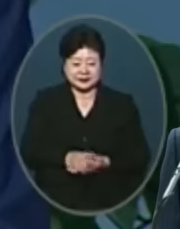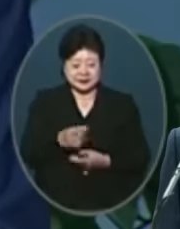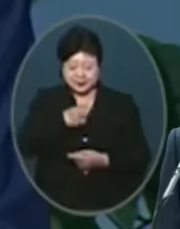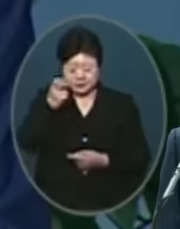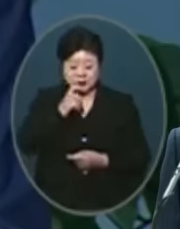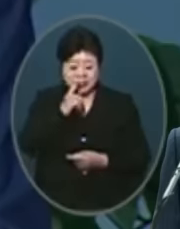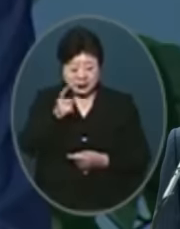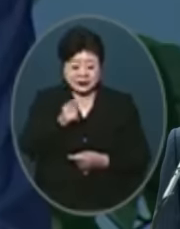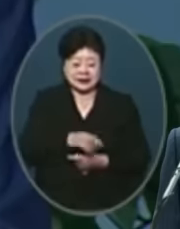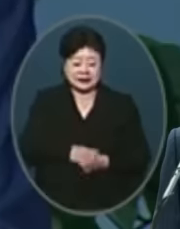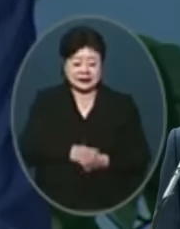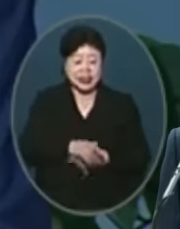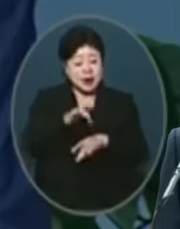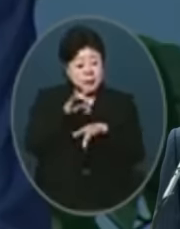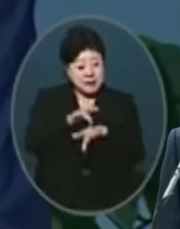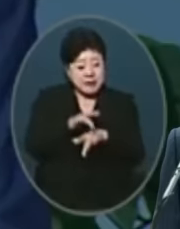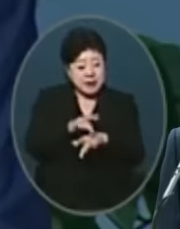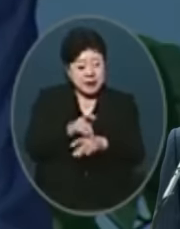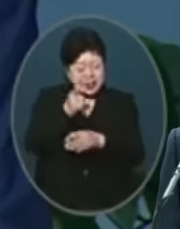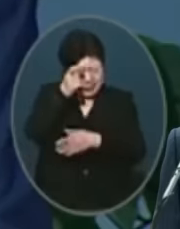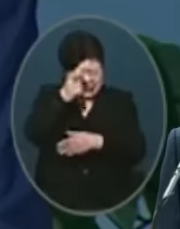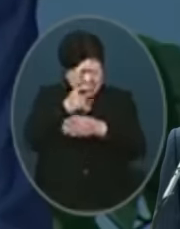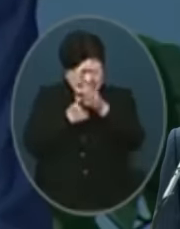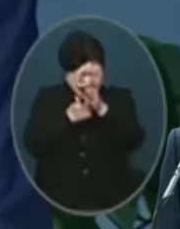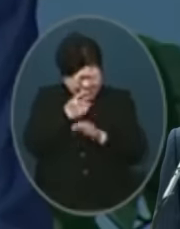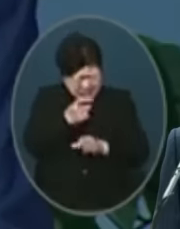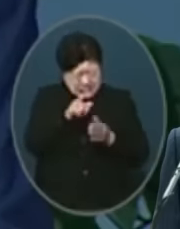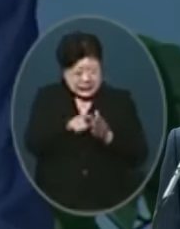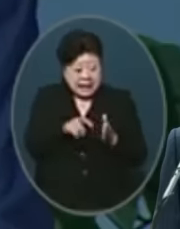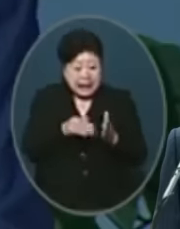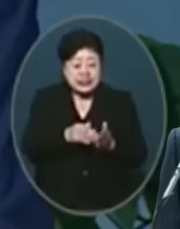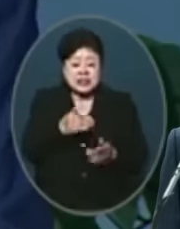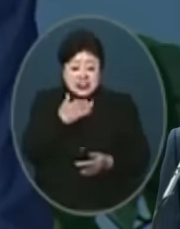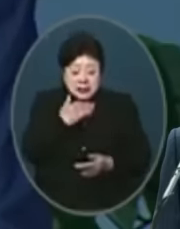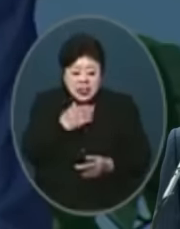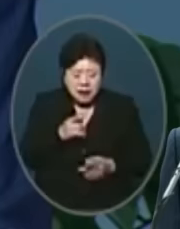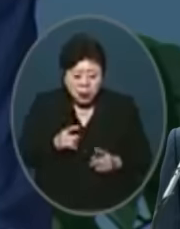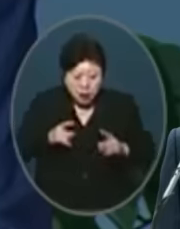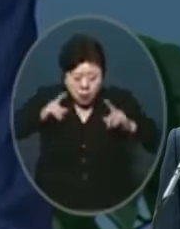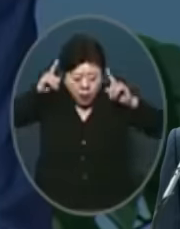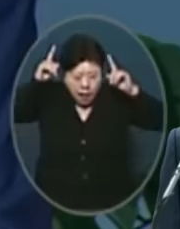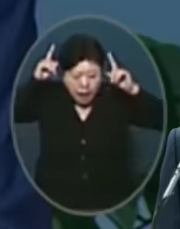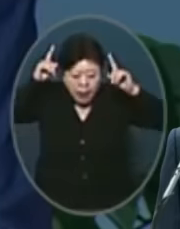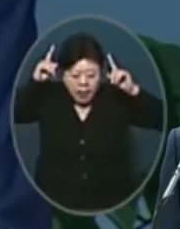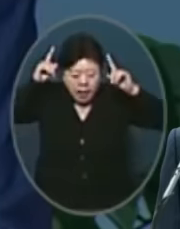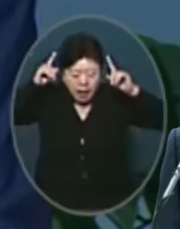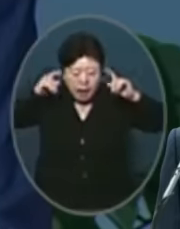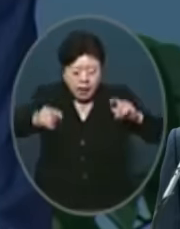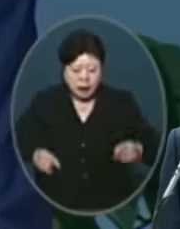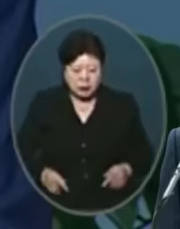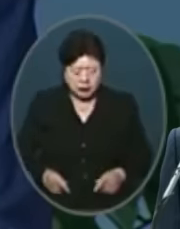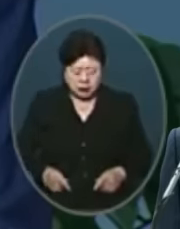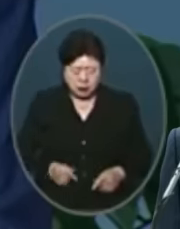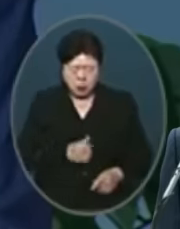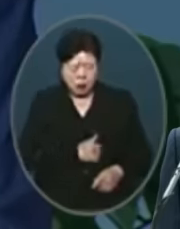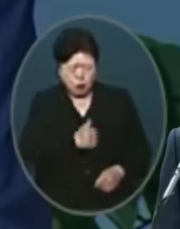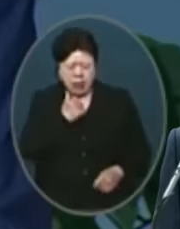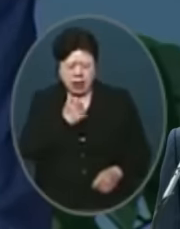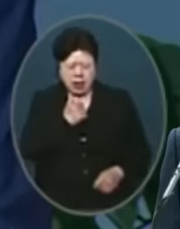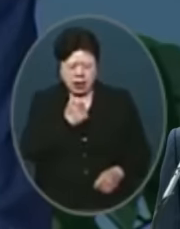똑똑히 말하기를 마귀는 해가 지기를 기다리는 것입니다. 우리가 분을 품고 노를